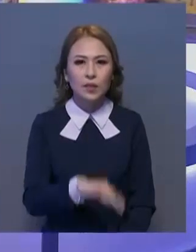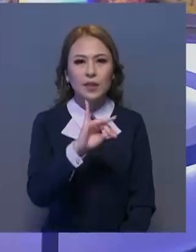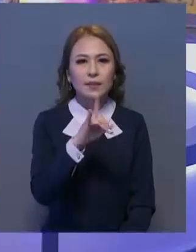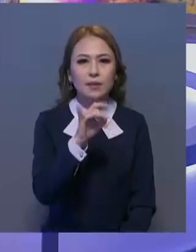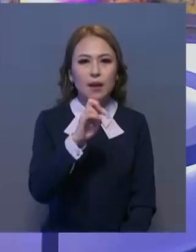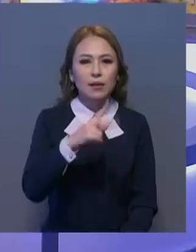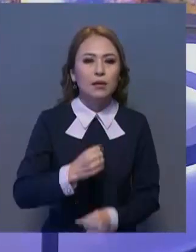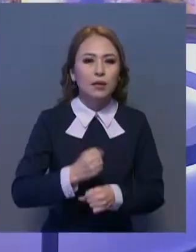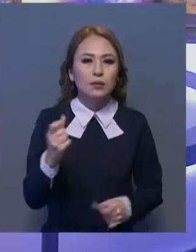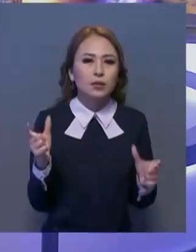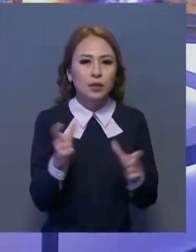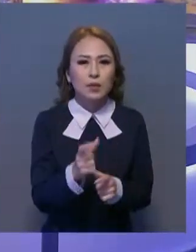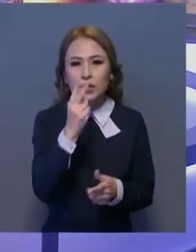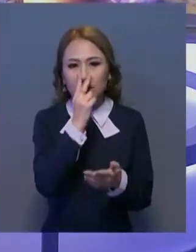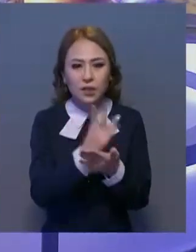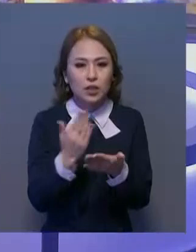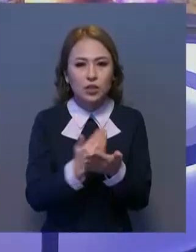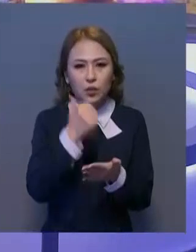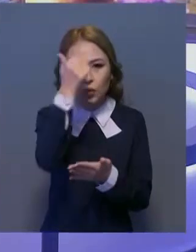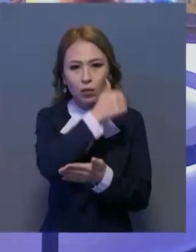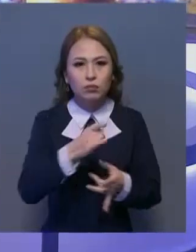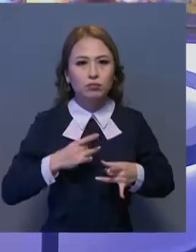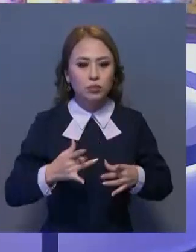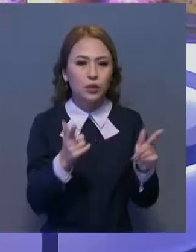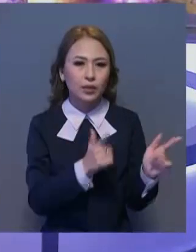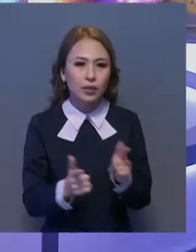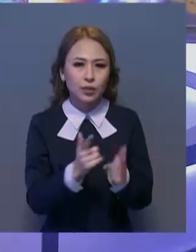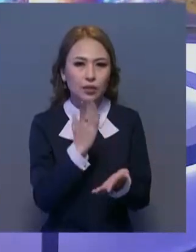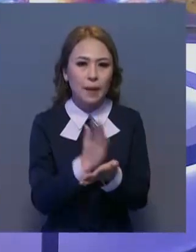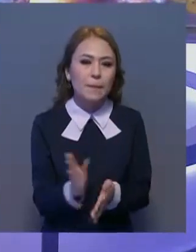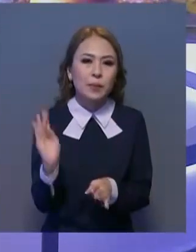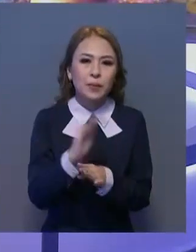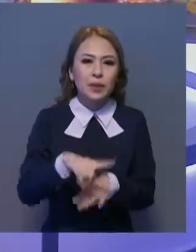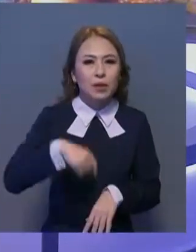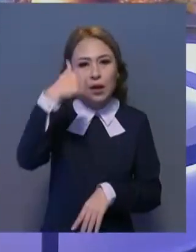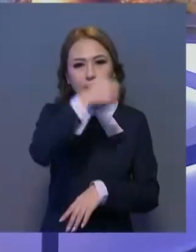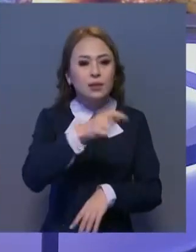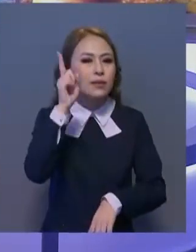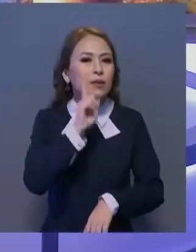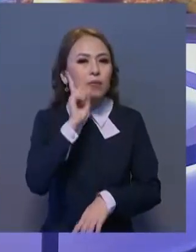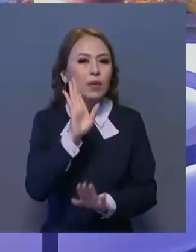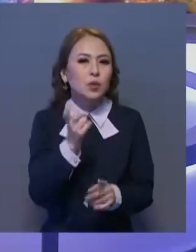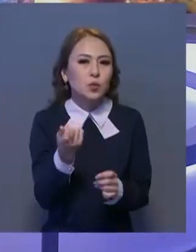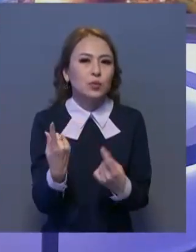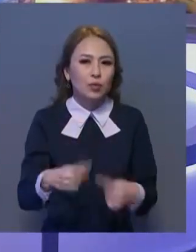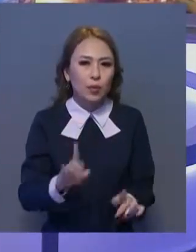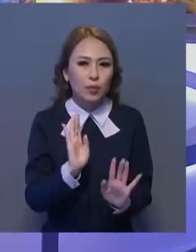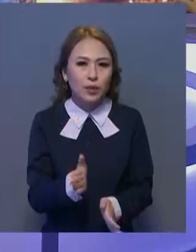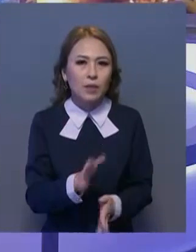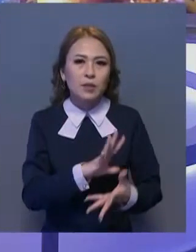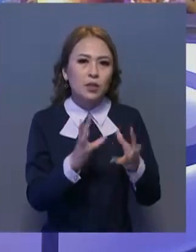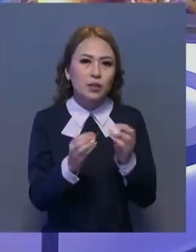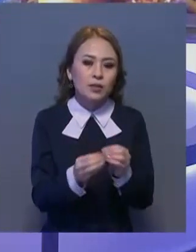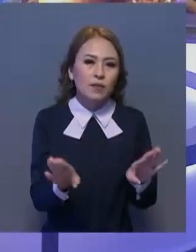Ал Израиль қатаң карантинге қарамастан жаңа жылды тойлауға қызу дайындалып жатыр. Бірақ биылғы әзірлік сәл басқаша сипатта.